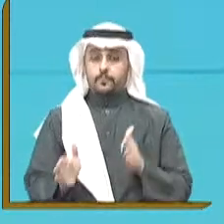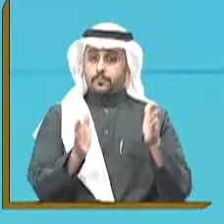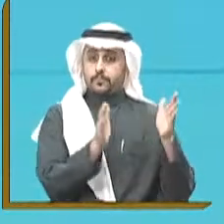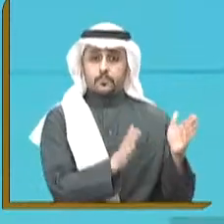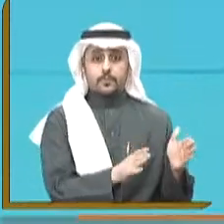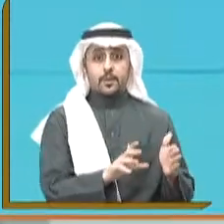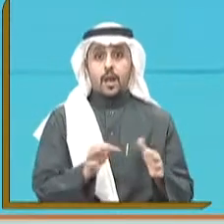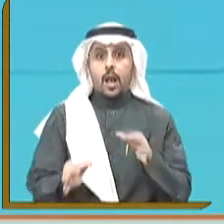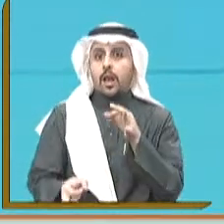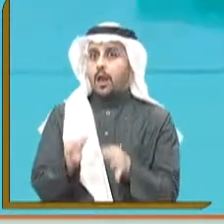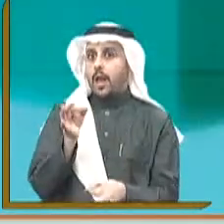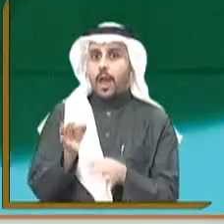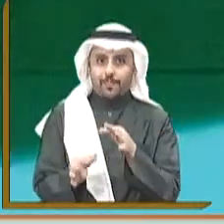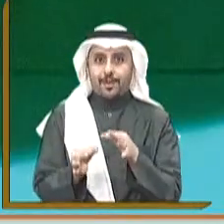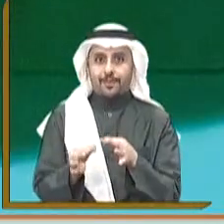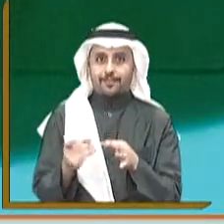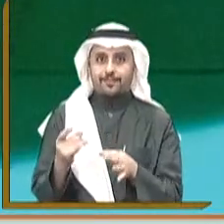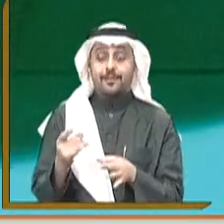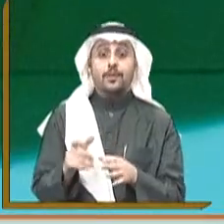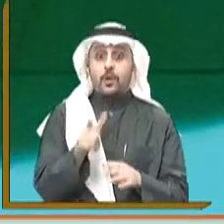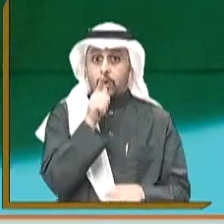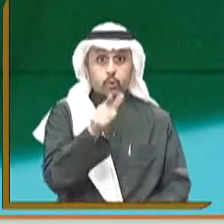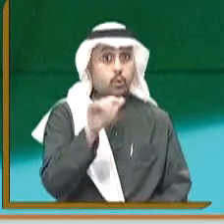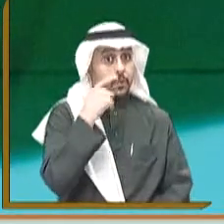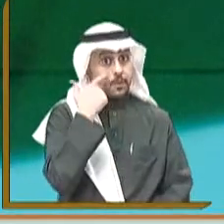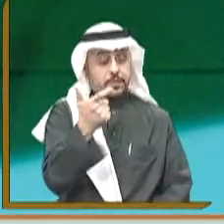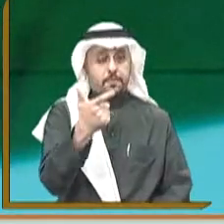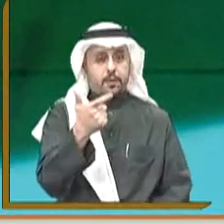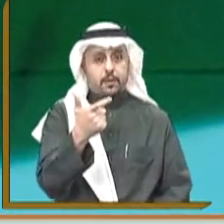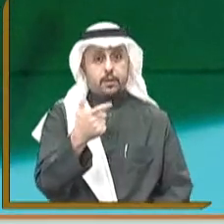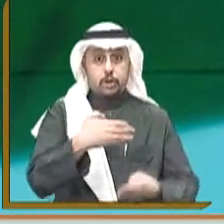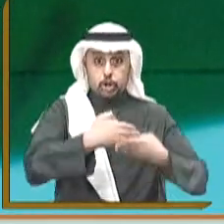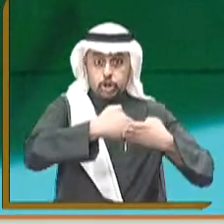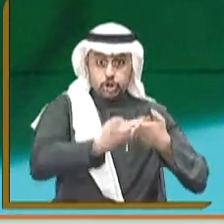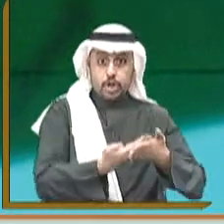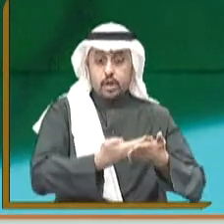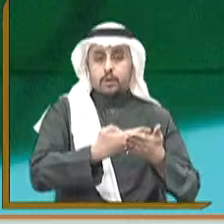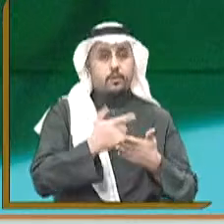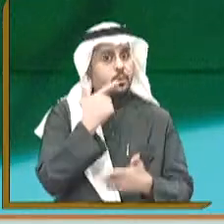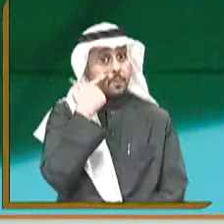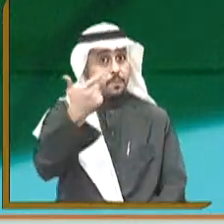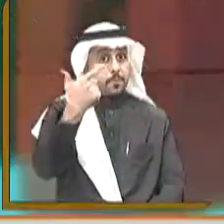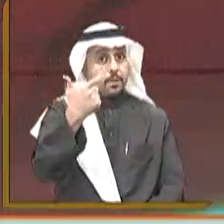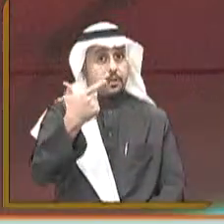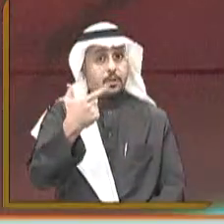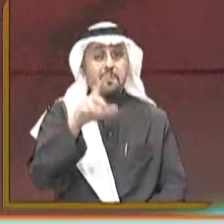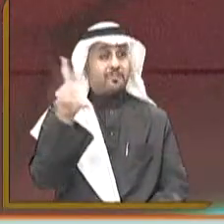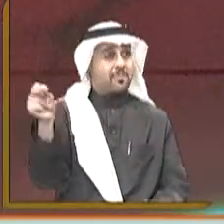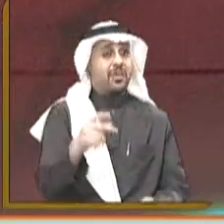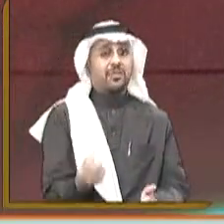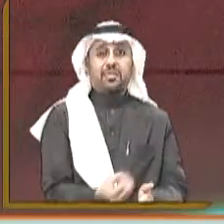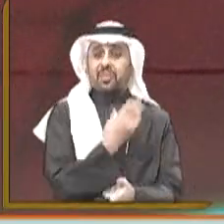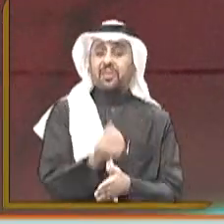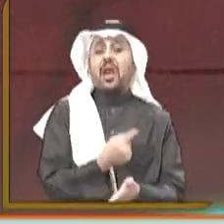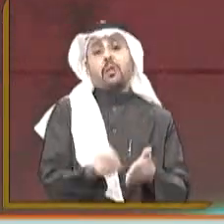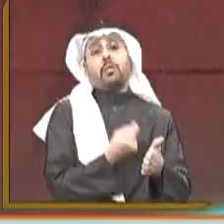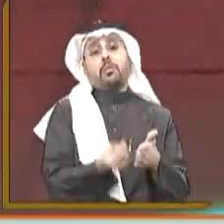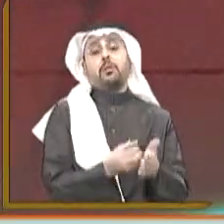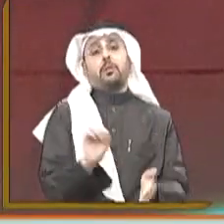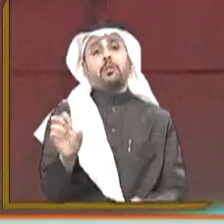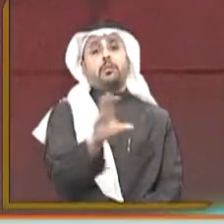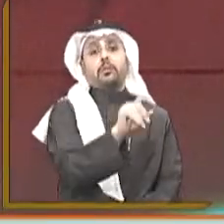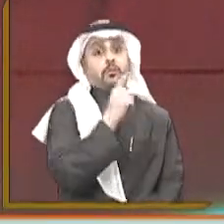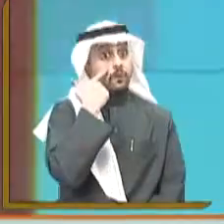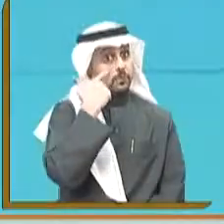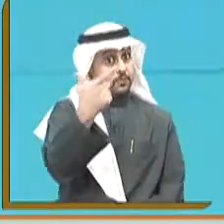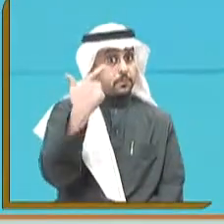قالت النيابة العامة إن الشيكات تحظى بحماية جزائية متينة تسهم في تحقيق وظيفتها كأداة وفاء تستحق